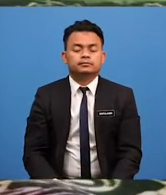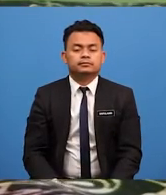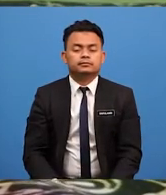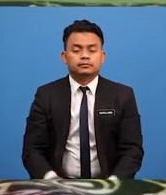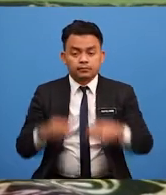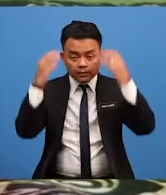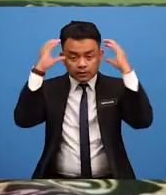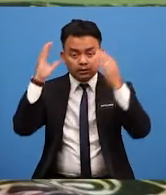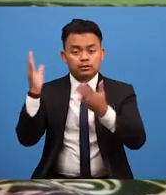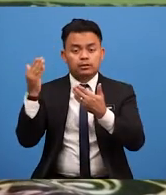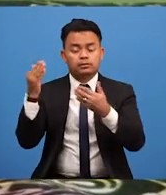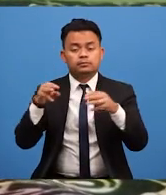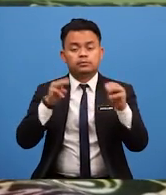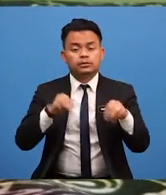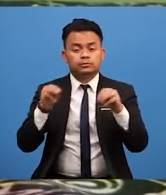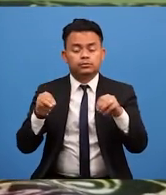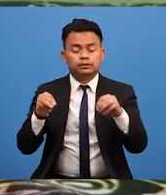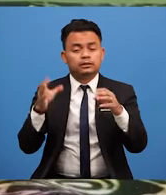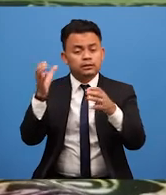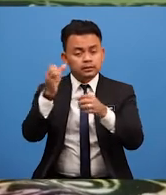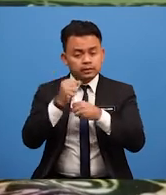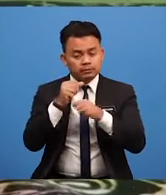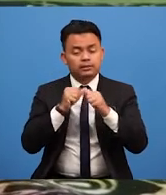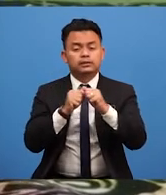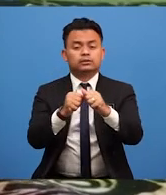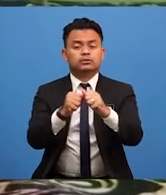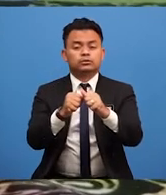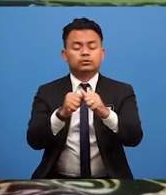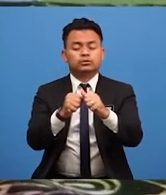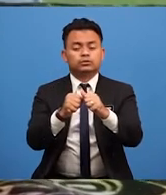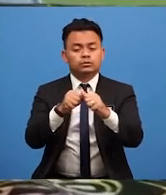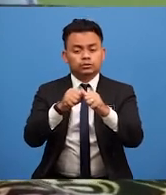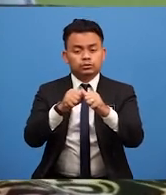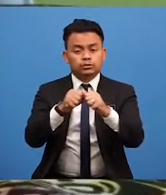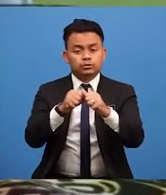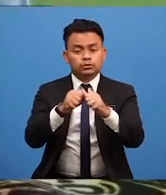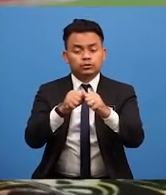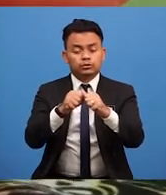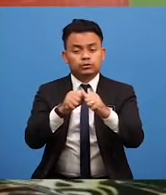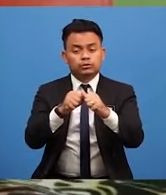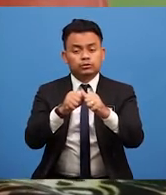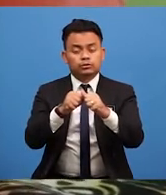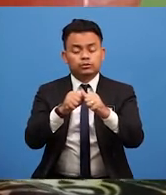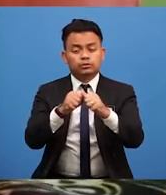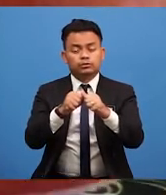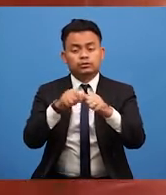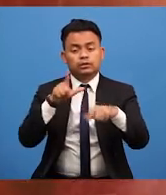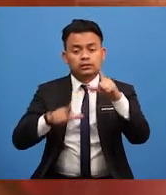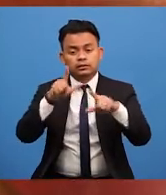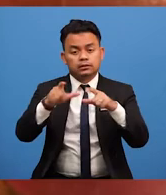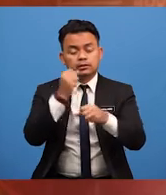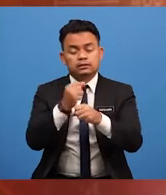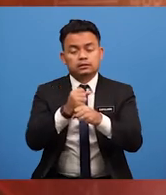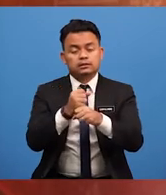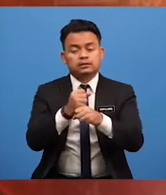Cikgu berharap murid-murid dapat mengikuti turutan langkah kerja seperti yang ditunjukkan